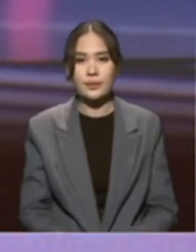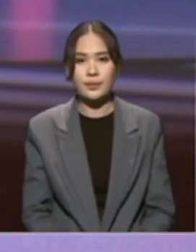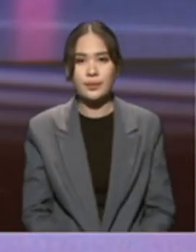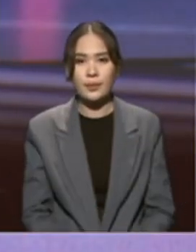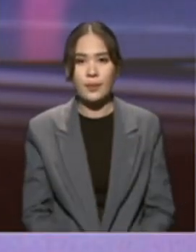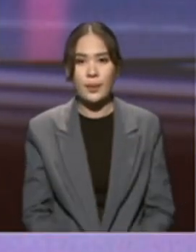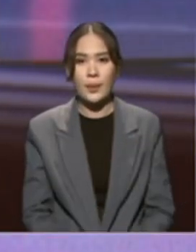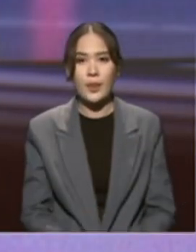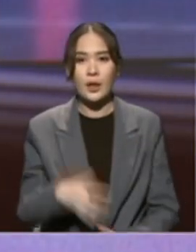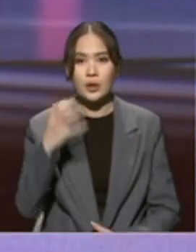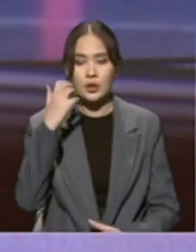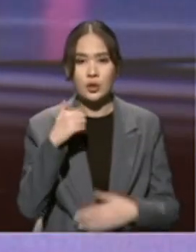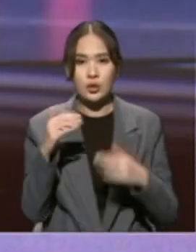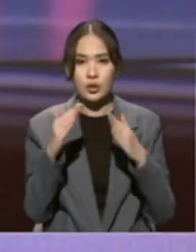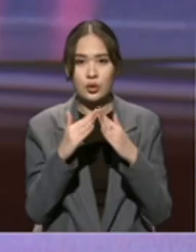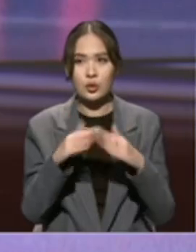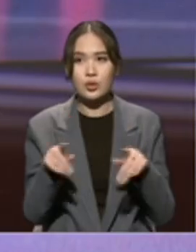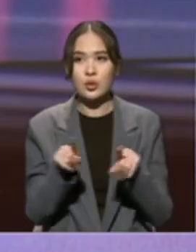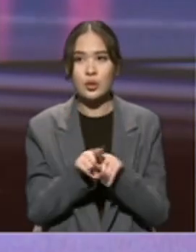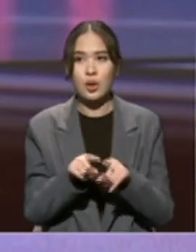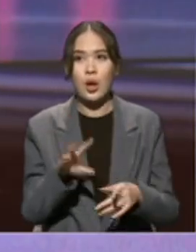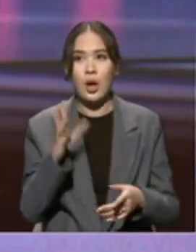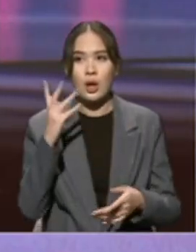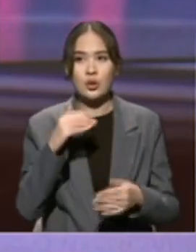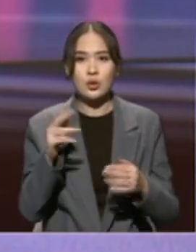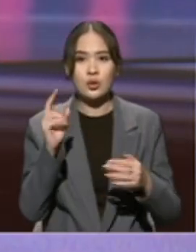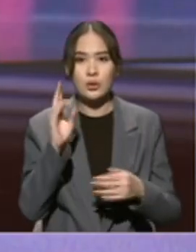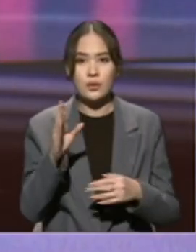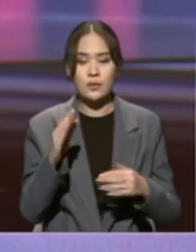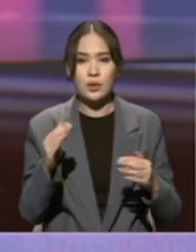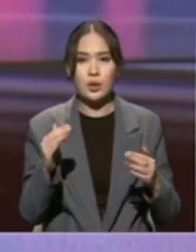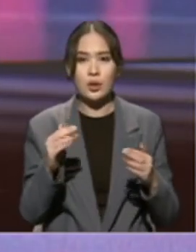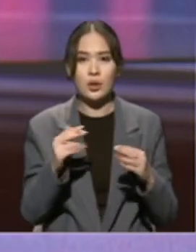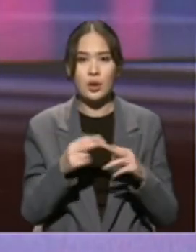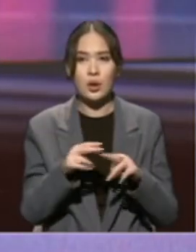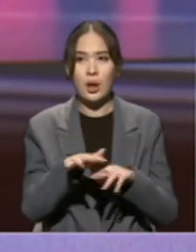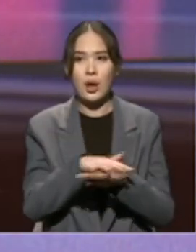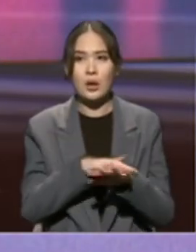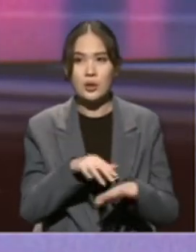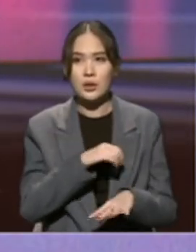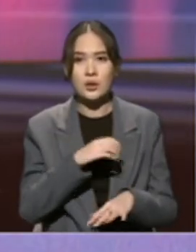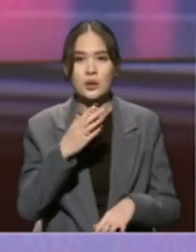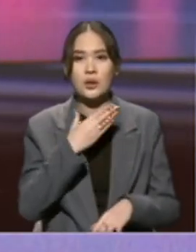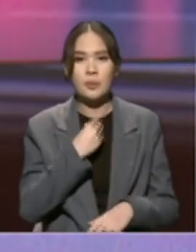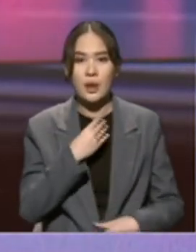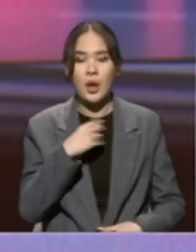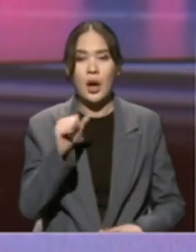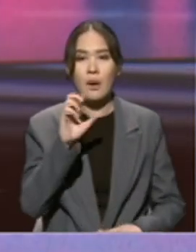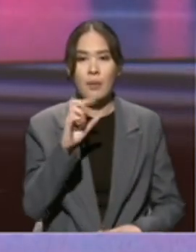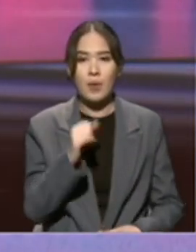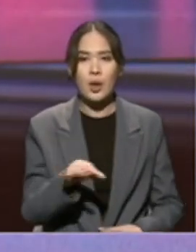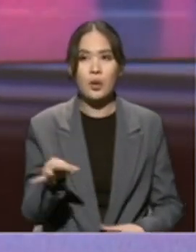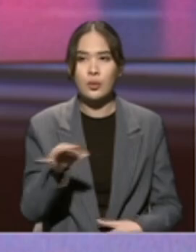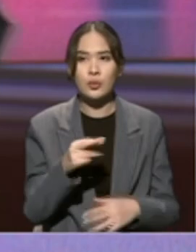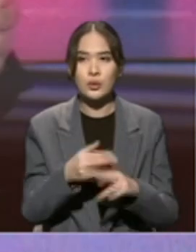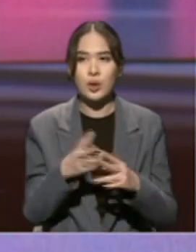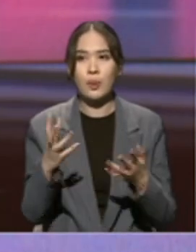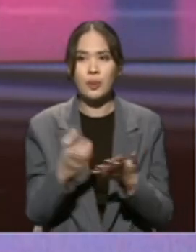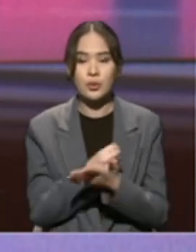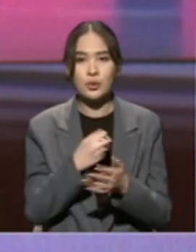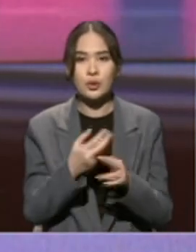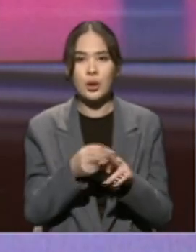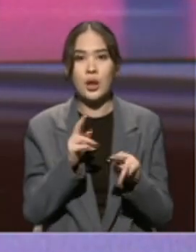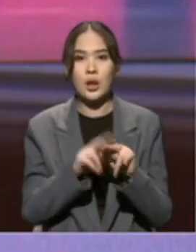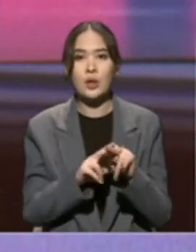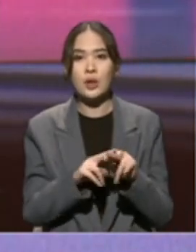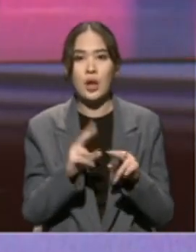Ескі құсқы үйлердің өзі 50%. Ал енді үйдің бағасы өсіп кеткенімен сол күні ойбай халық жаңағы Семей, Абай облысының орталығы Семей болды екен деп халықтың табысы өсіп